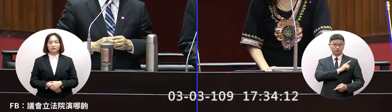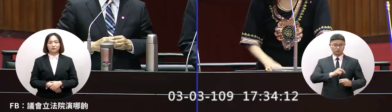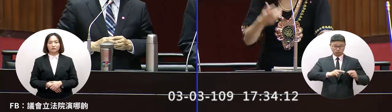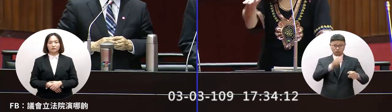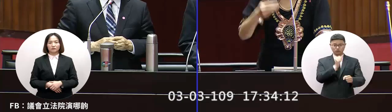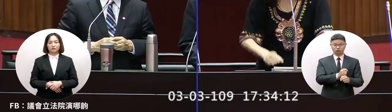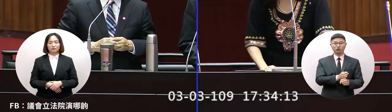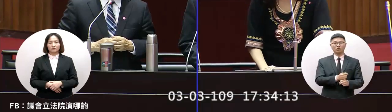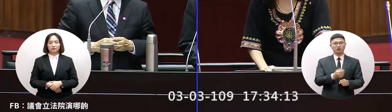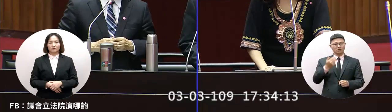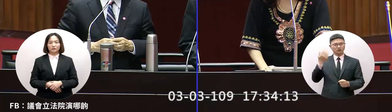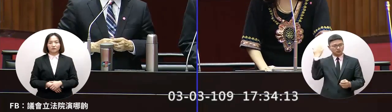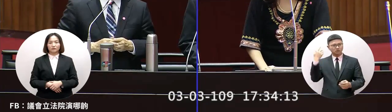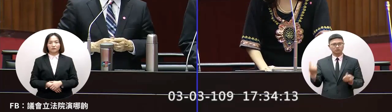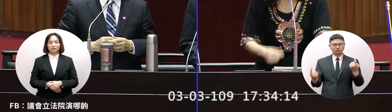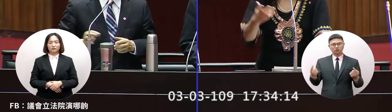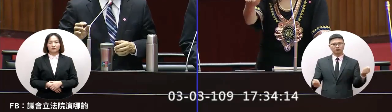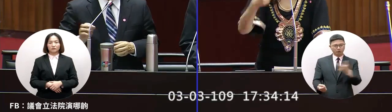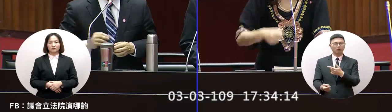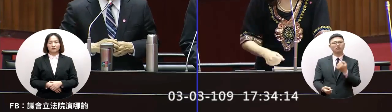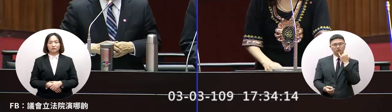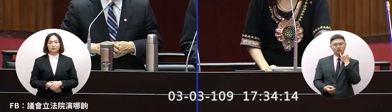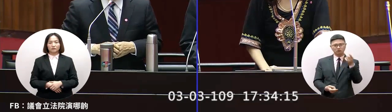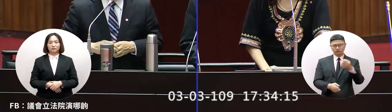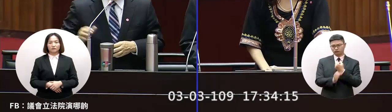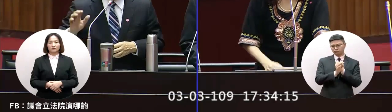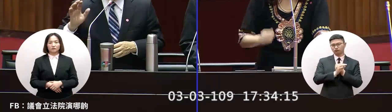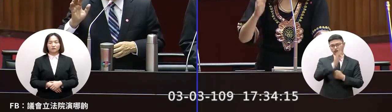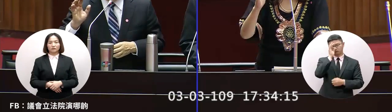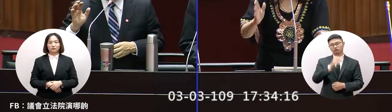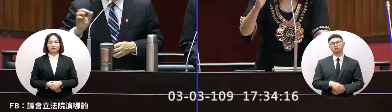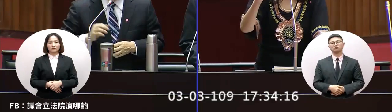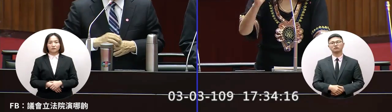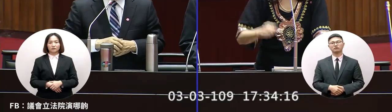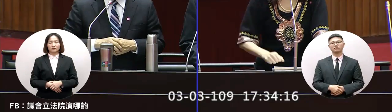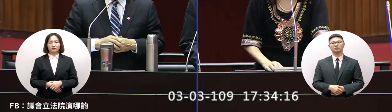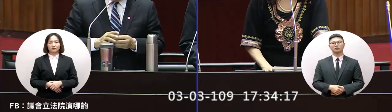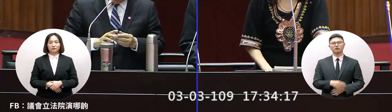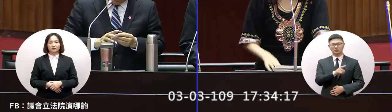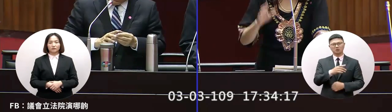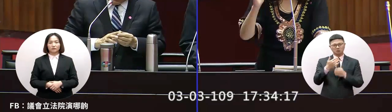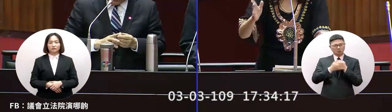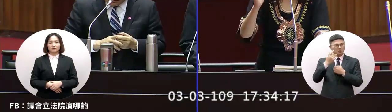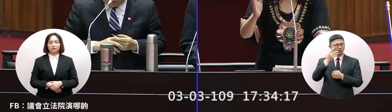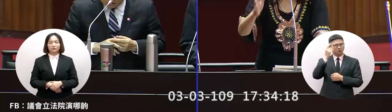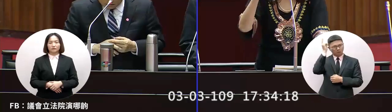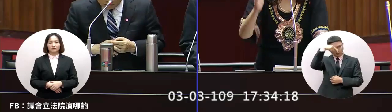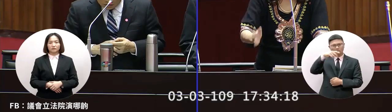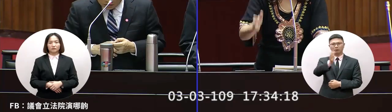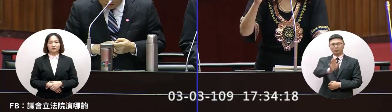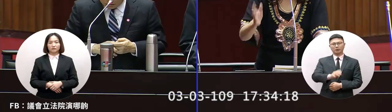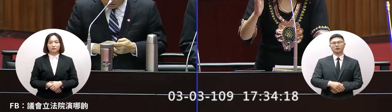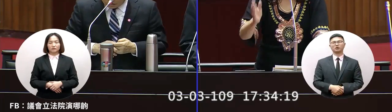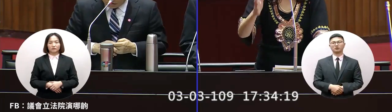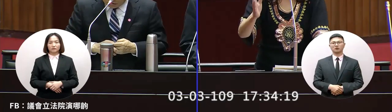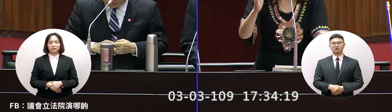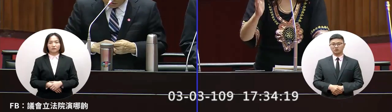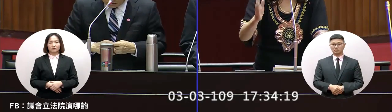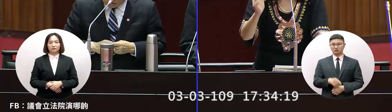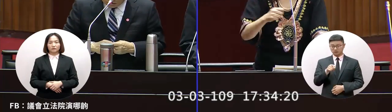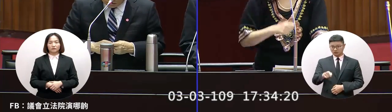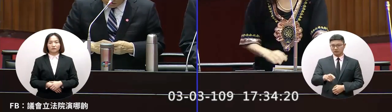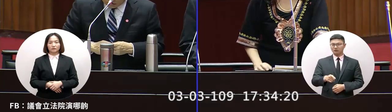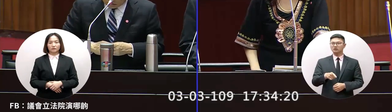马英九更好，我们是够看好。他那不爱折话买，我觉得不要太保守了，不要太低估对经济